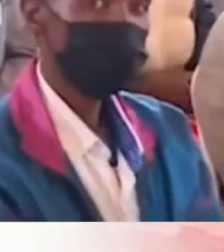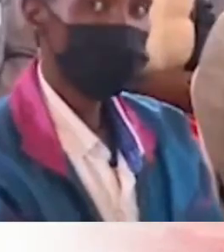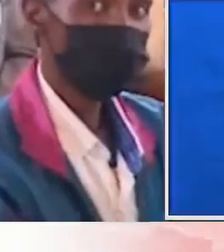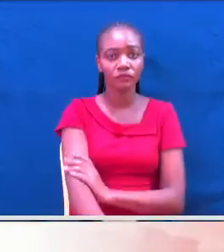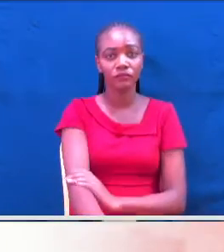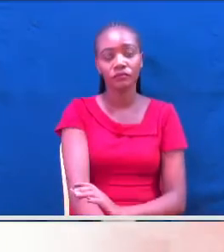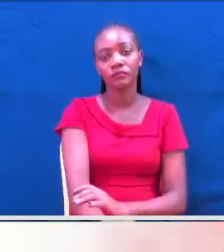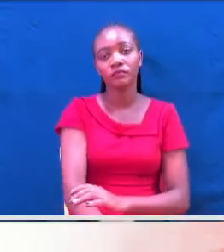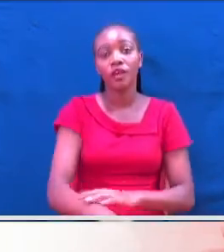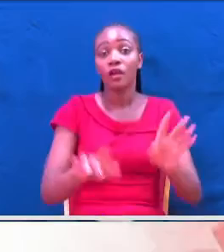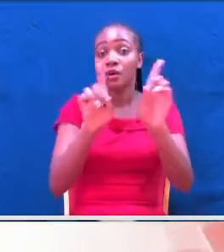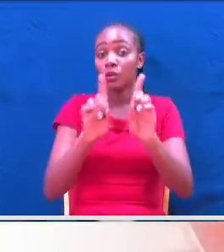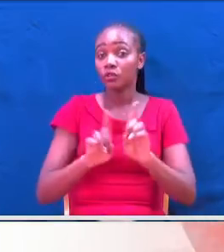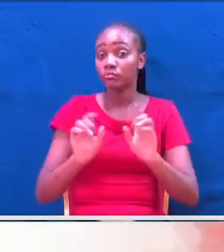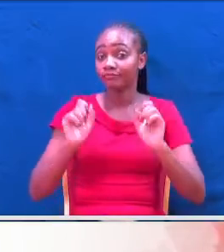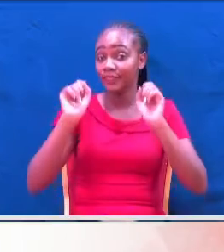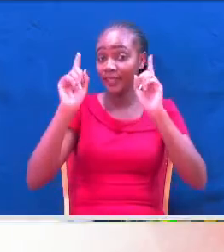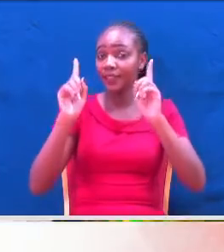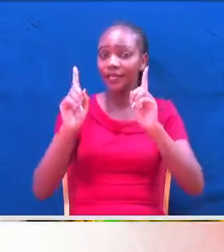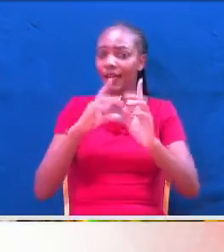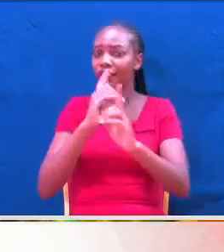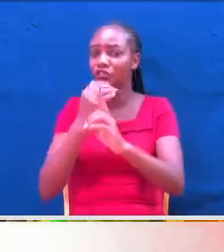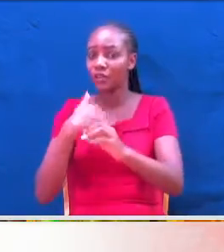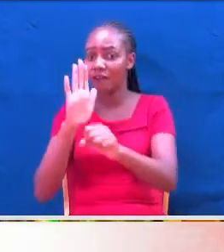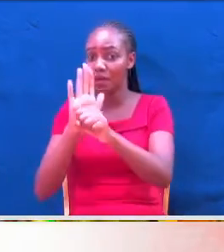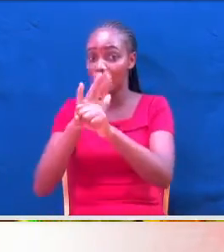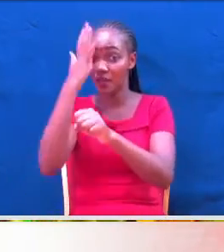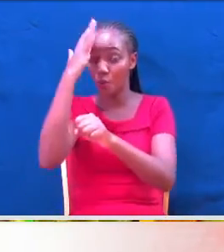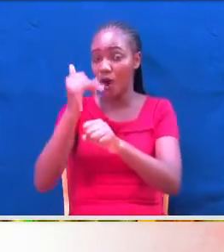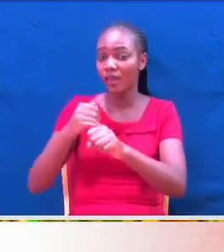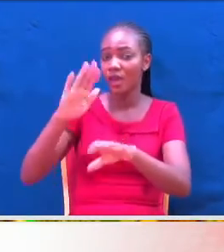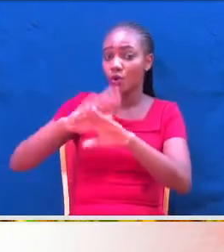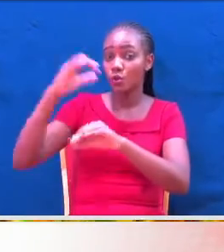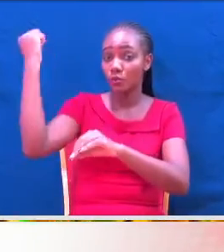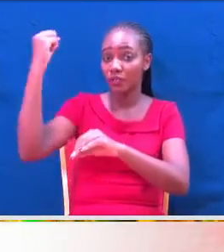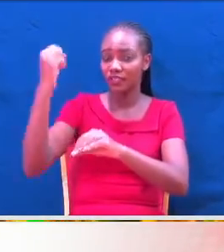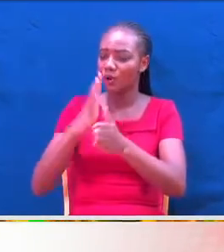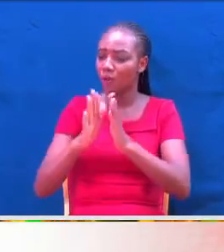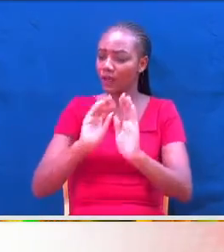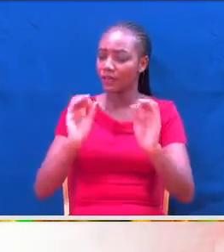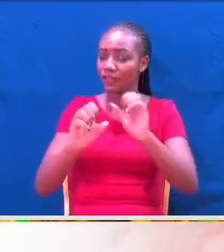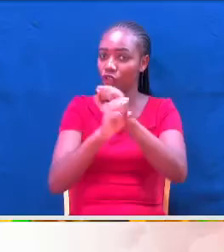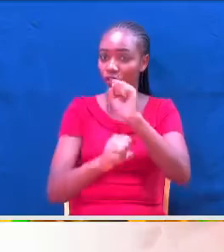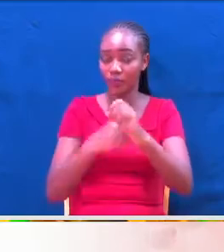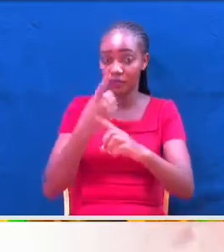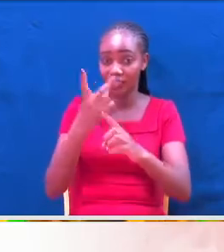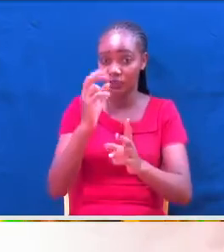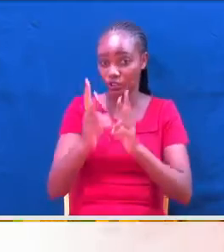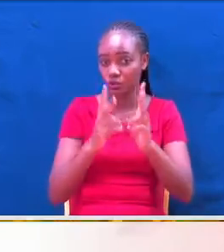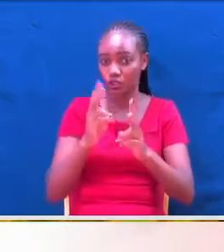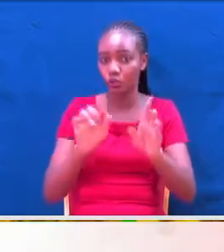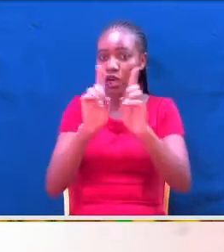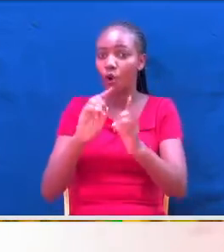Meanwhile, divisions in Tanga Tanga seems to be widened due to the lack of a definite political outfit to support come 2022.